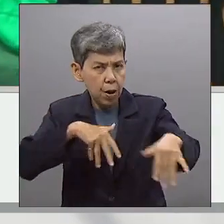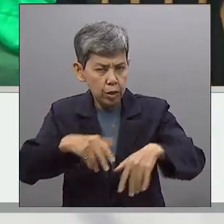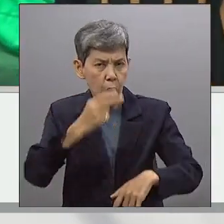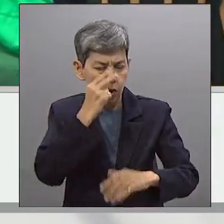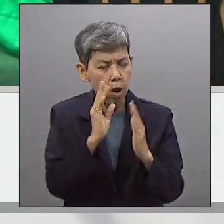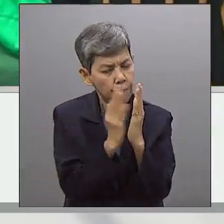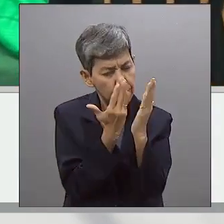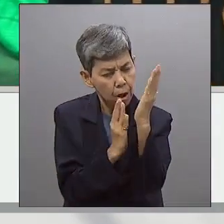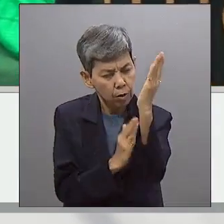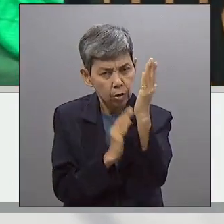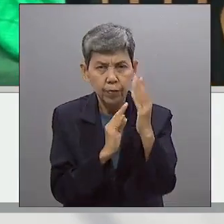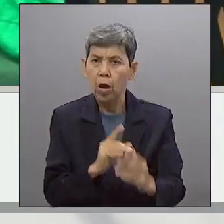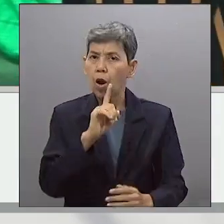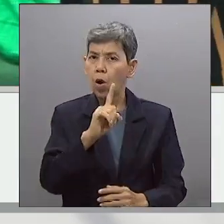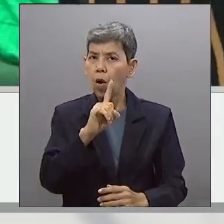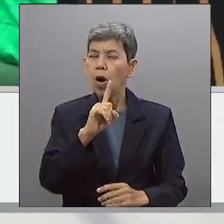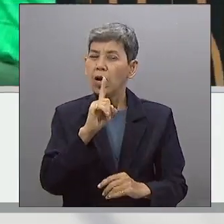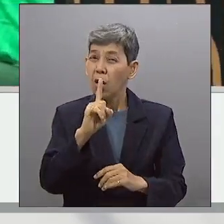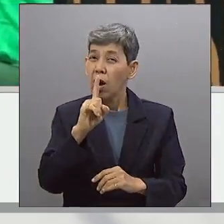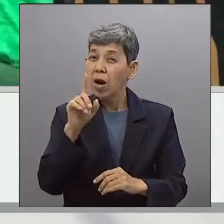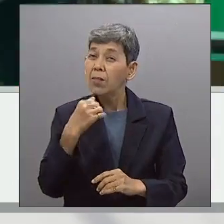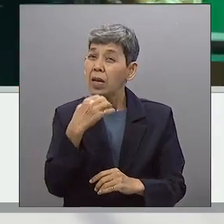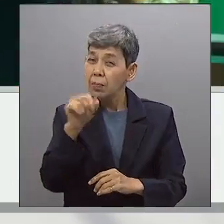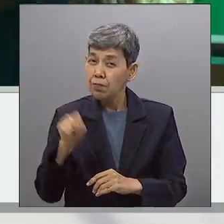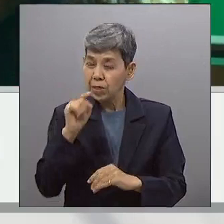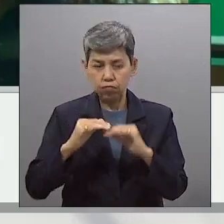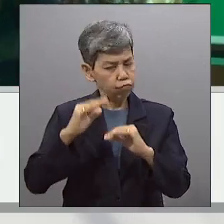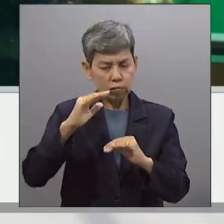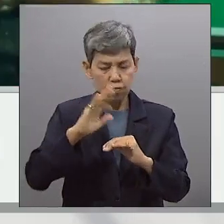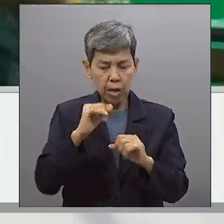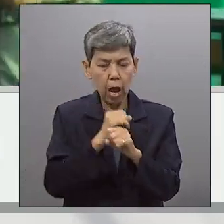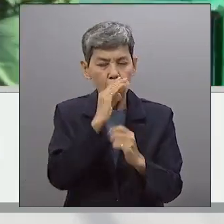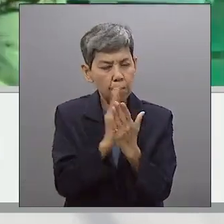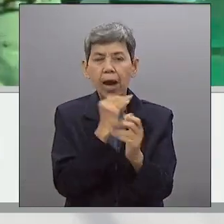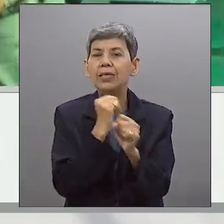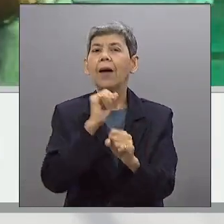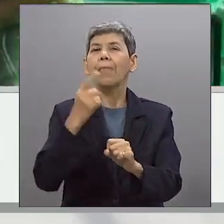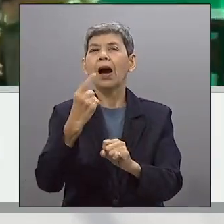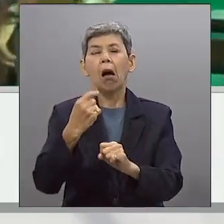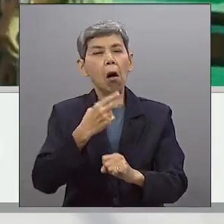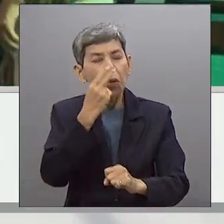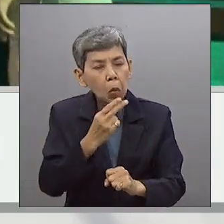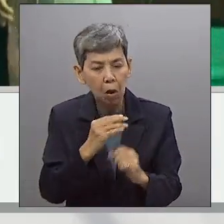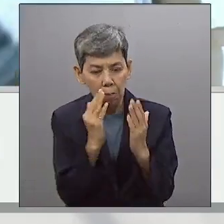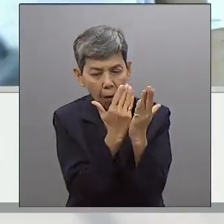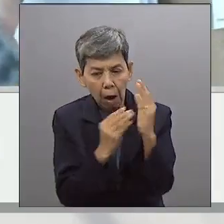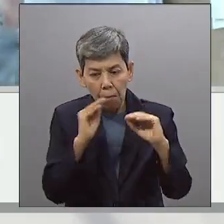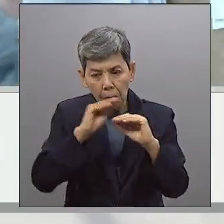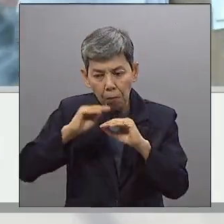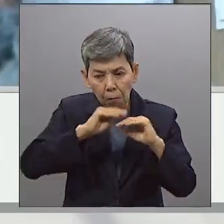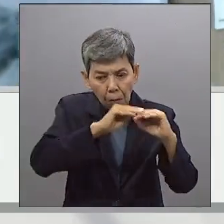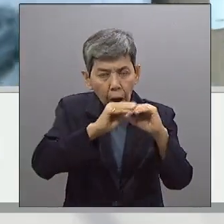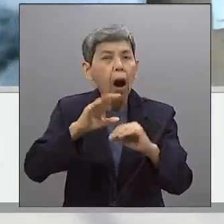ต้องไม่เกินร้อยละ10นะคะก็เลยทำให้ต้องแบ่งเขตเลือกตั้งกันใหม่เกิดเป็นจำนวนที่เพิ่มมากขึ้นถึง